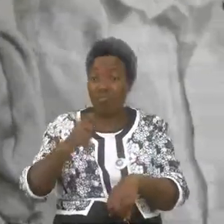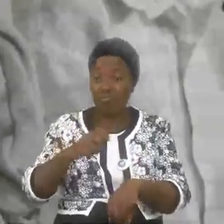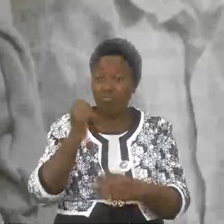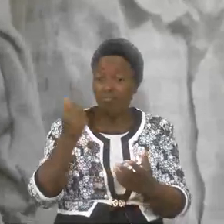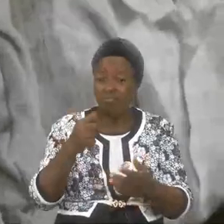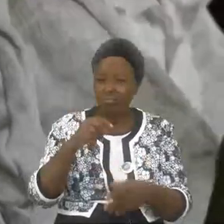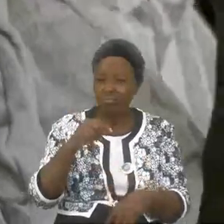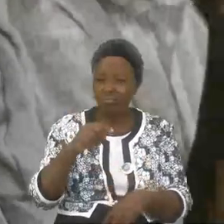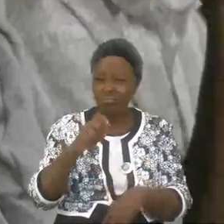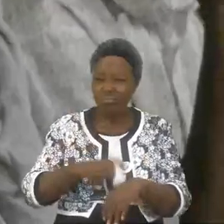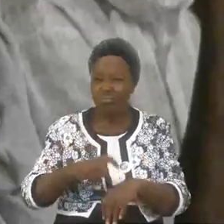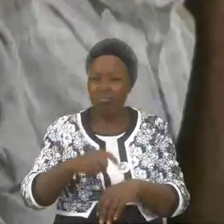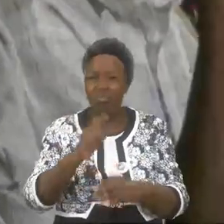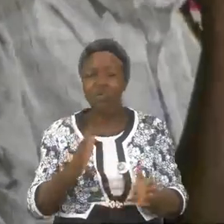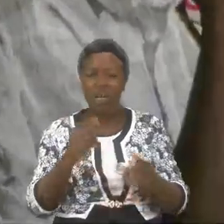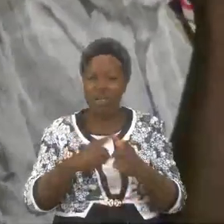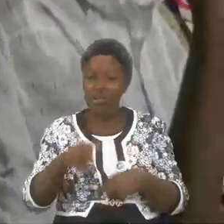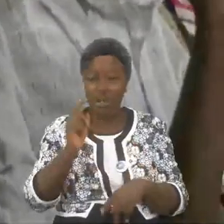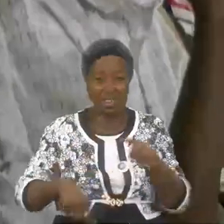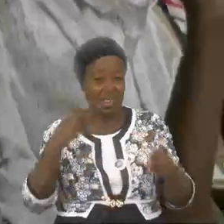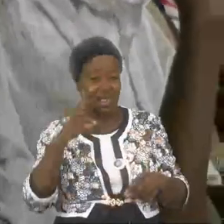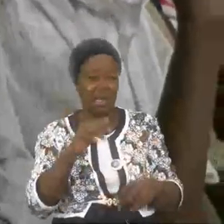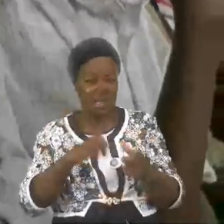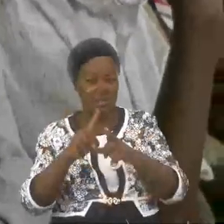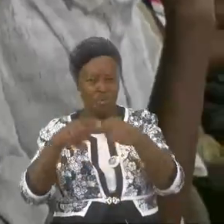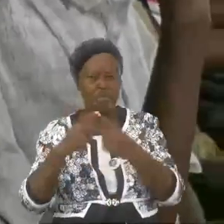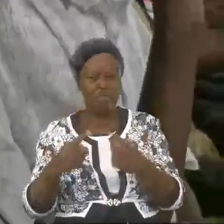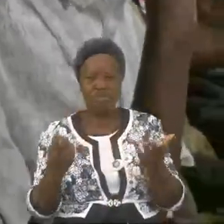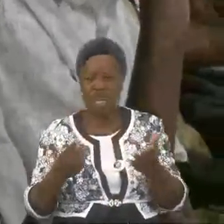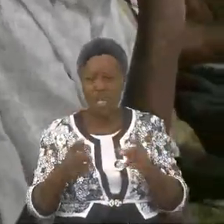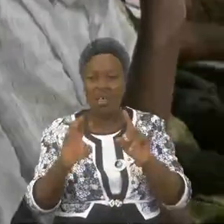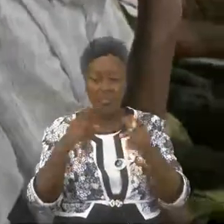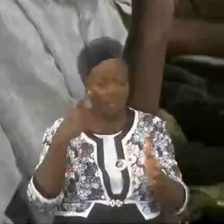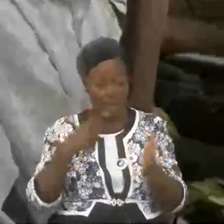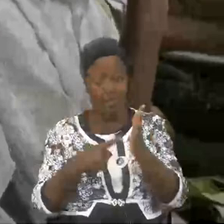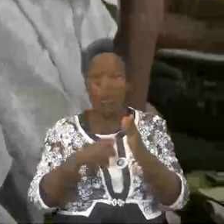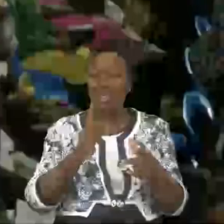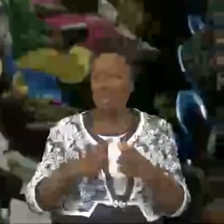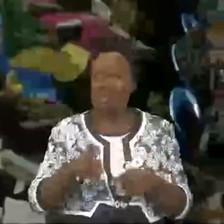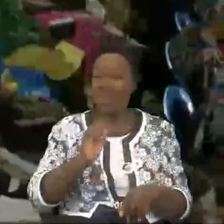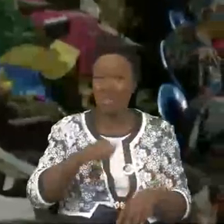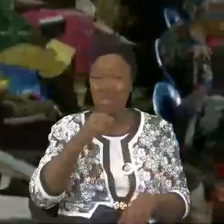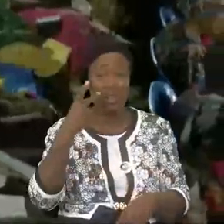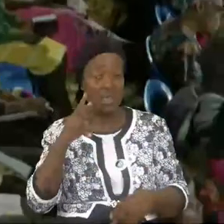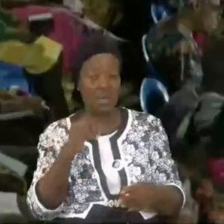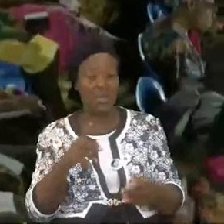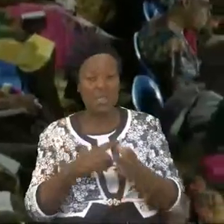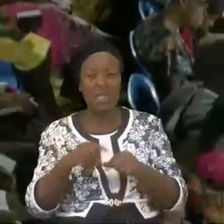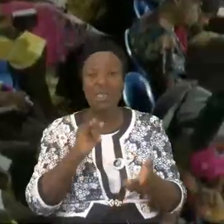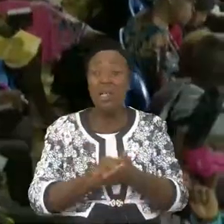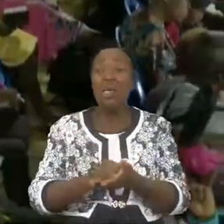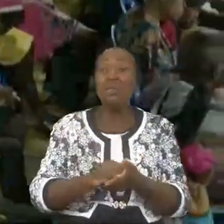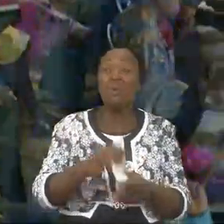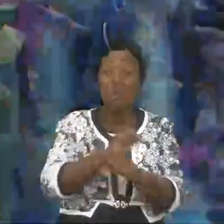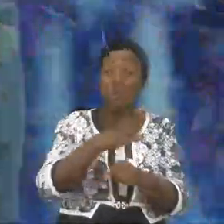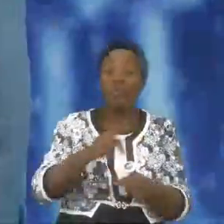os et tu n'arrives pas à les voir. Tu vas devant les radios, on ne voit rien. Les radios du